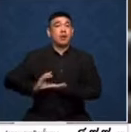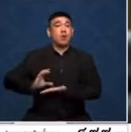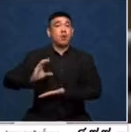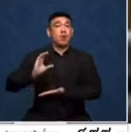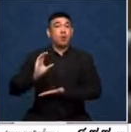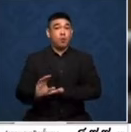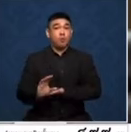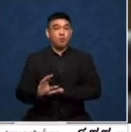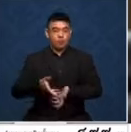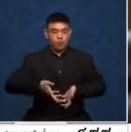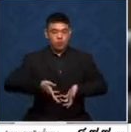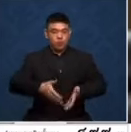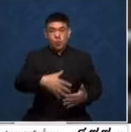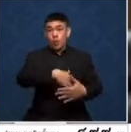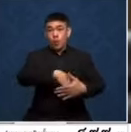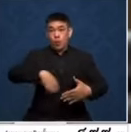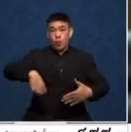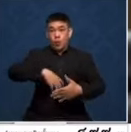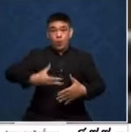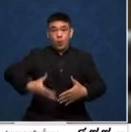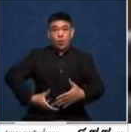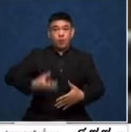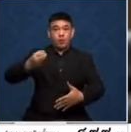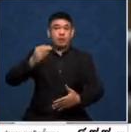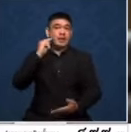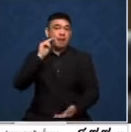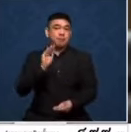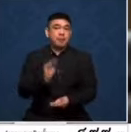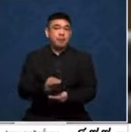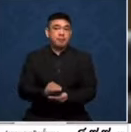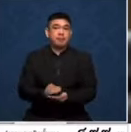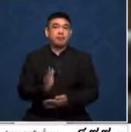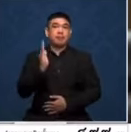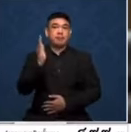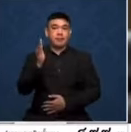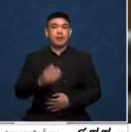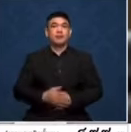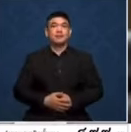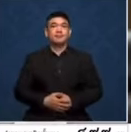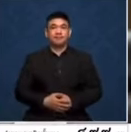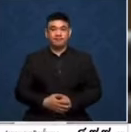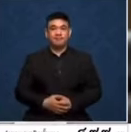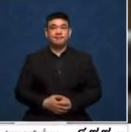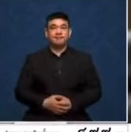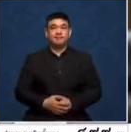ขุดลอกแหล่งน้ำขนาดเล็กขนาดกลางเพื่อกักเก็บในฤดูน้ำหลากนี้ค่ะขอบคุณค่ะ